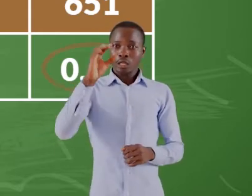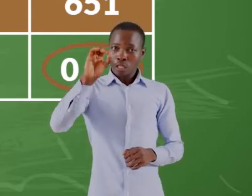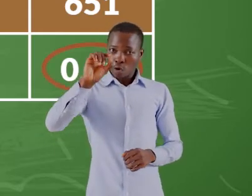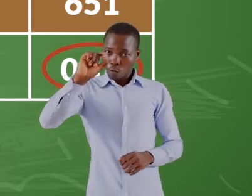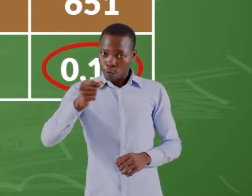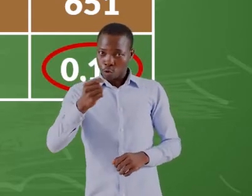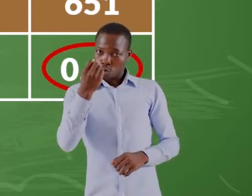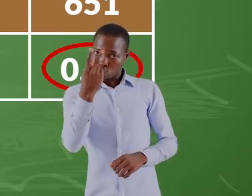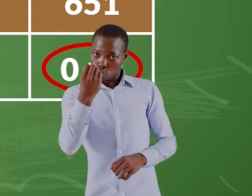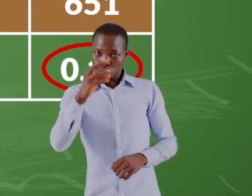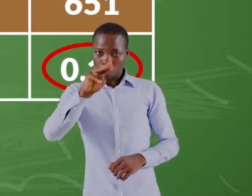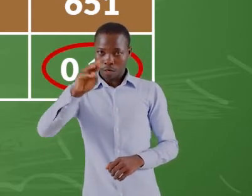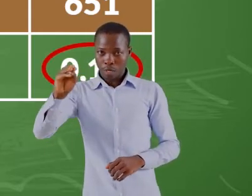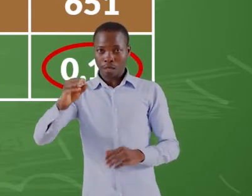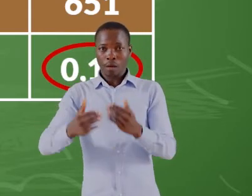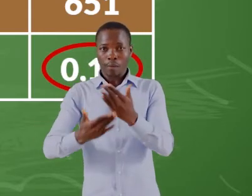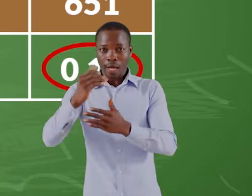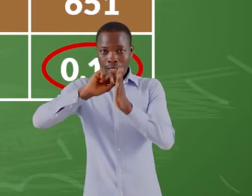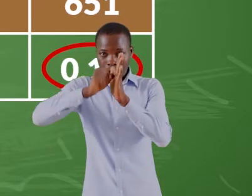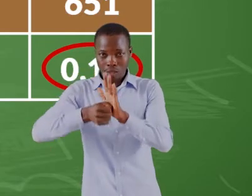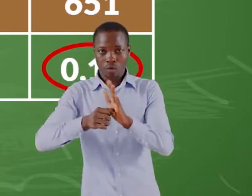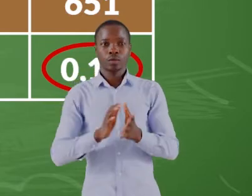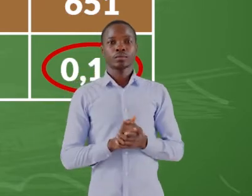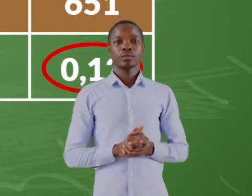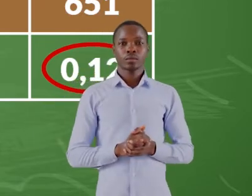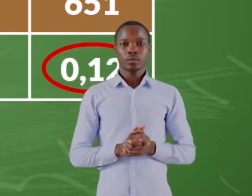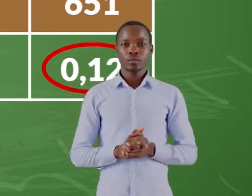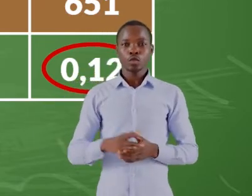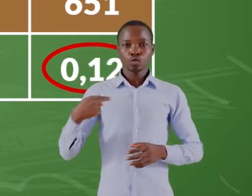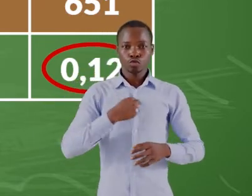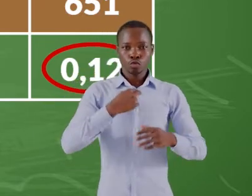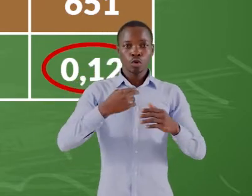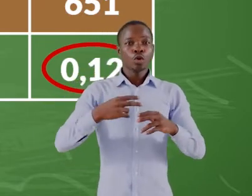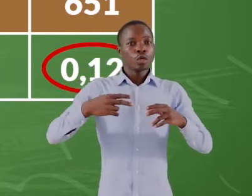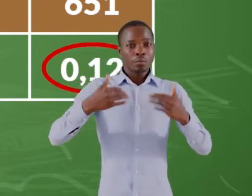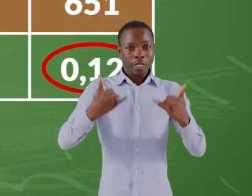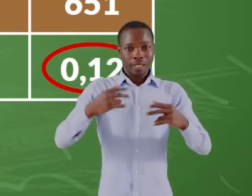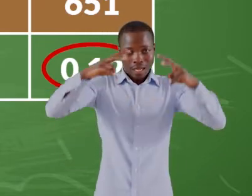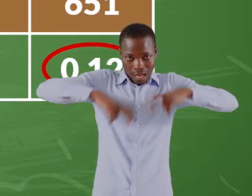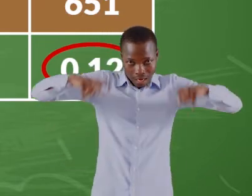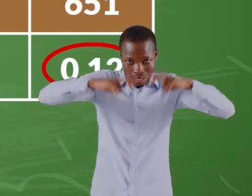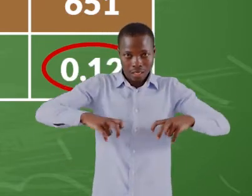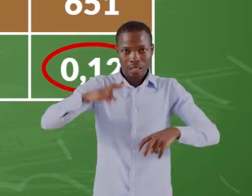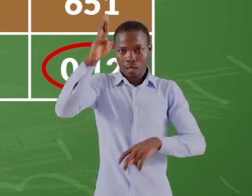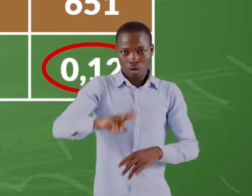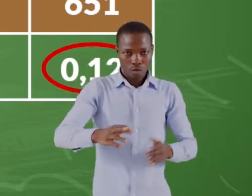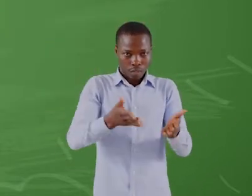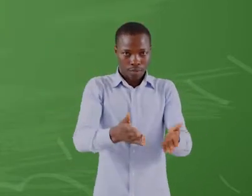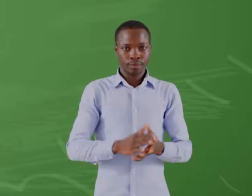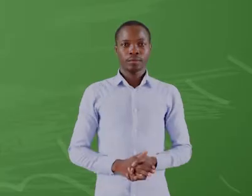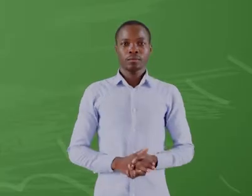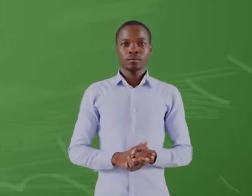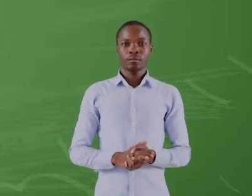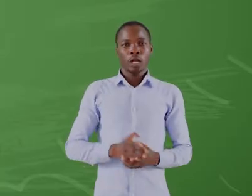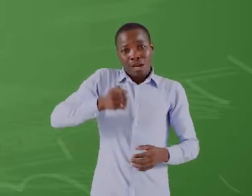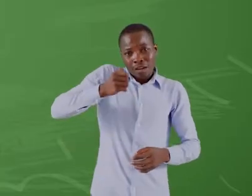de 0,12 mm par seconde. Nous allons analyser ces résultats.